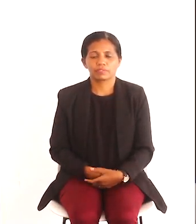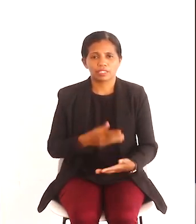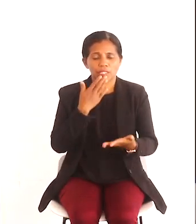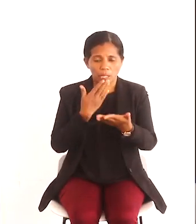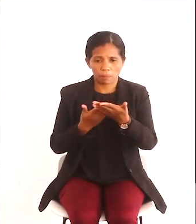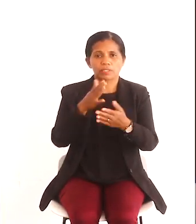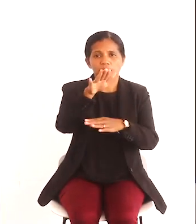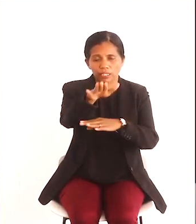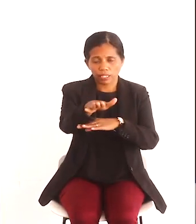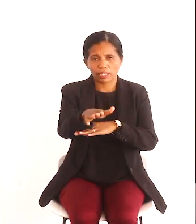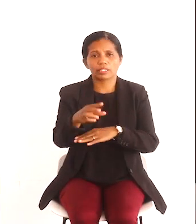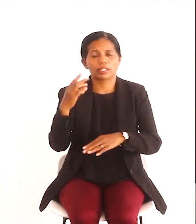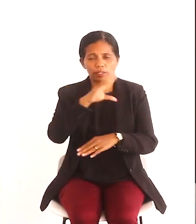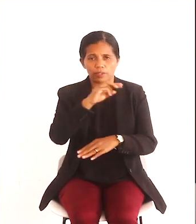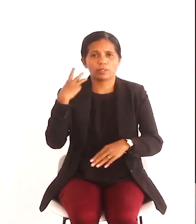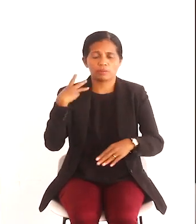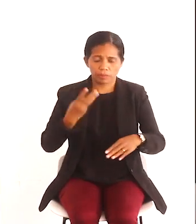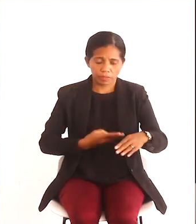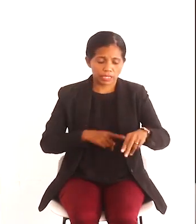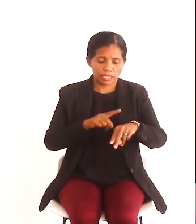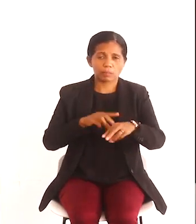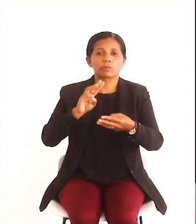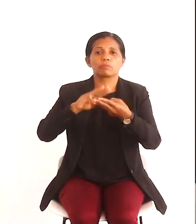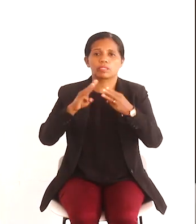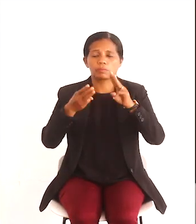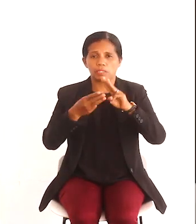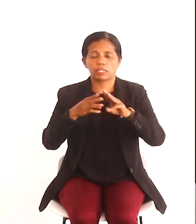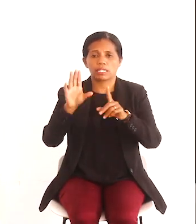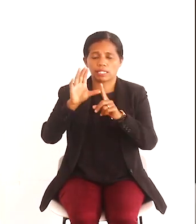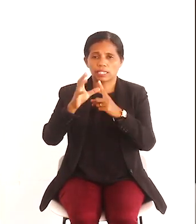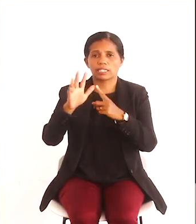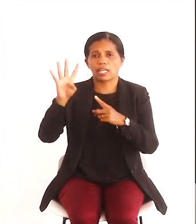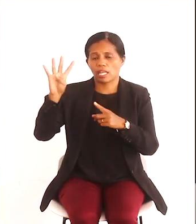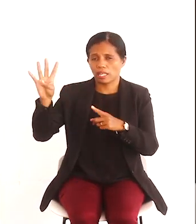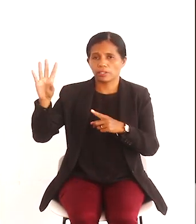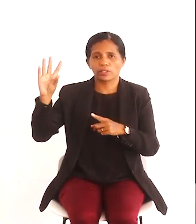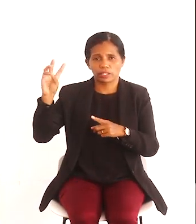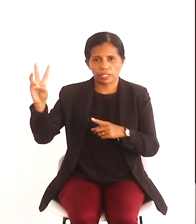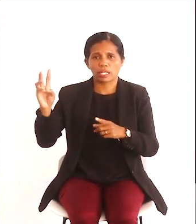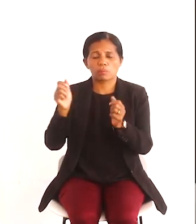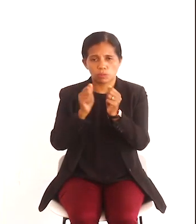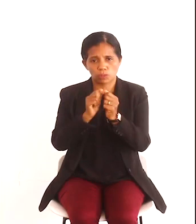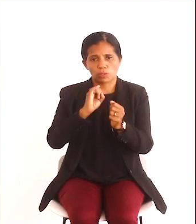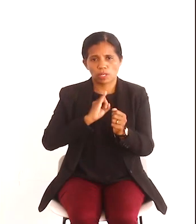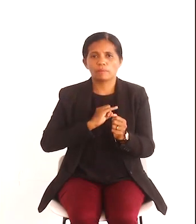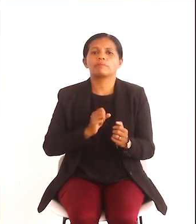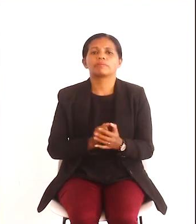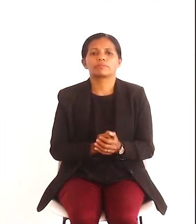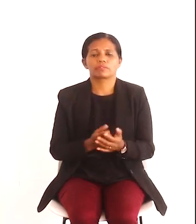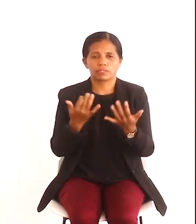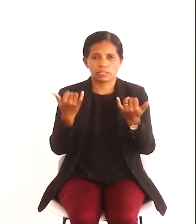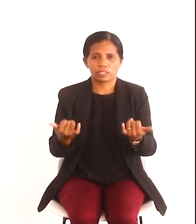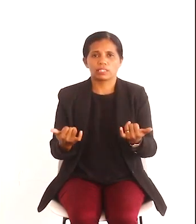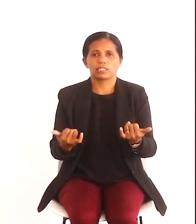Tarde ba alin sira no bem-vindo fale ba tempo matemática ba classe hatonen hamutu ko hao Carmen. Ohin ita